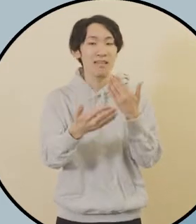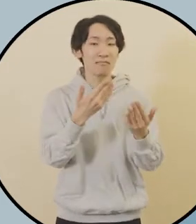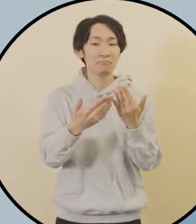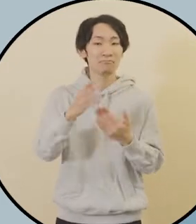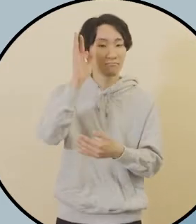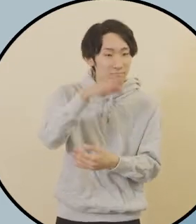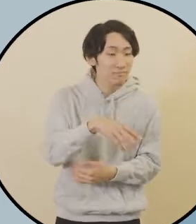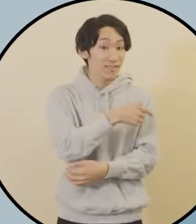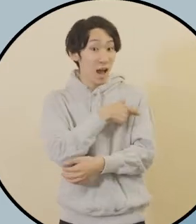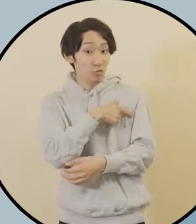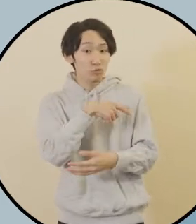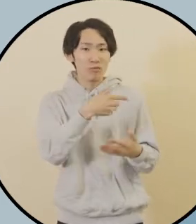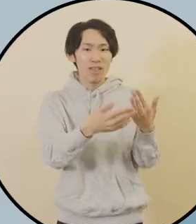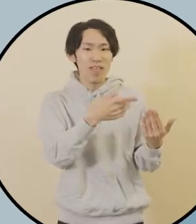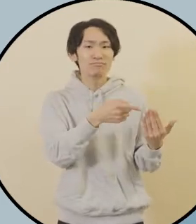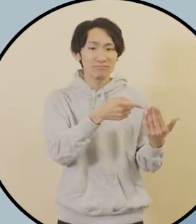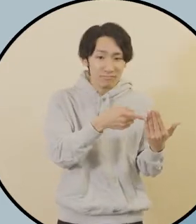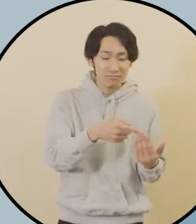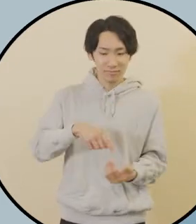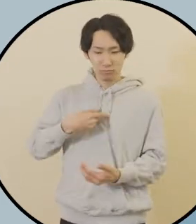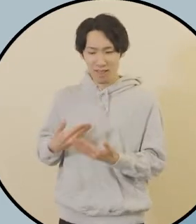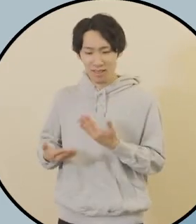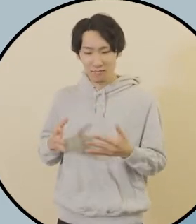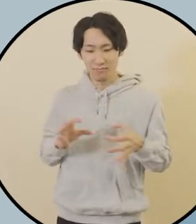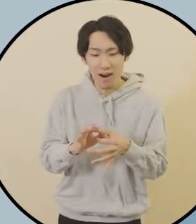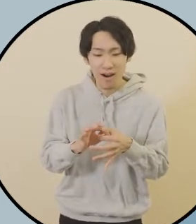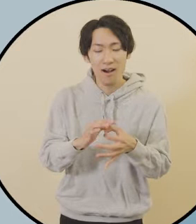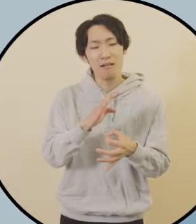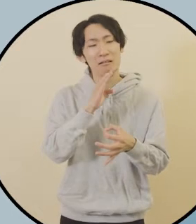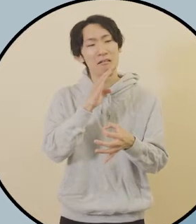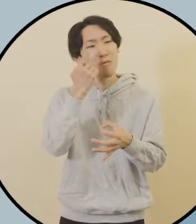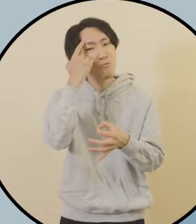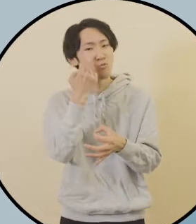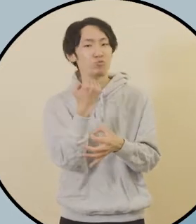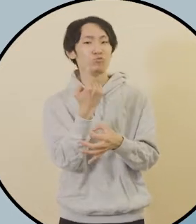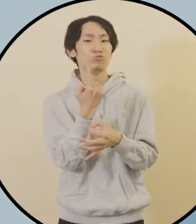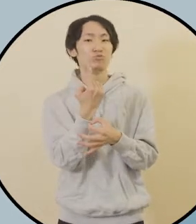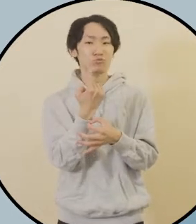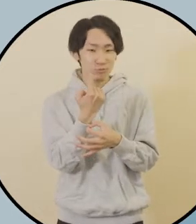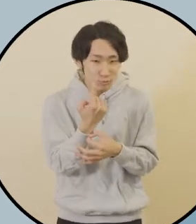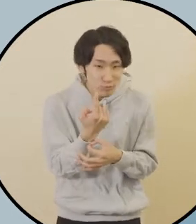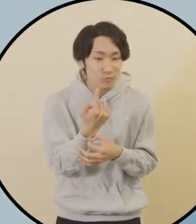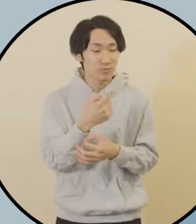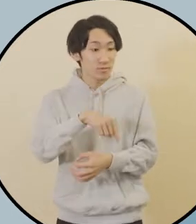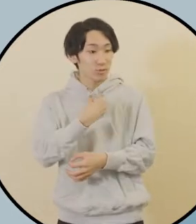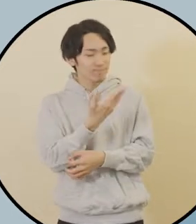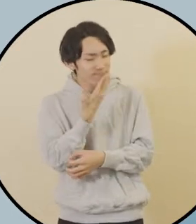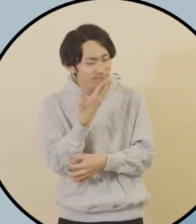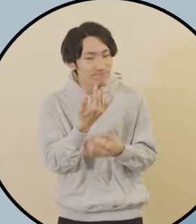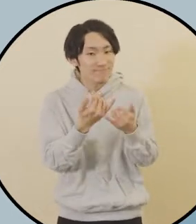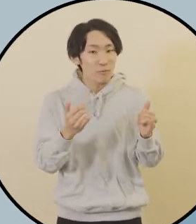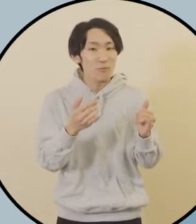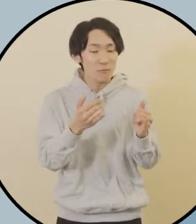けどなんかその経験をしたことによってなんか役としての経験が結構自分自身の